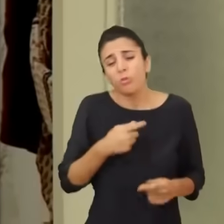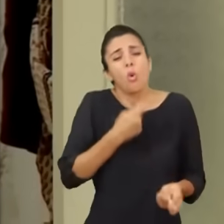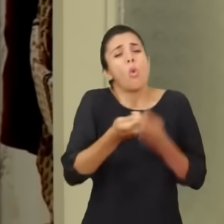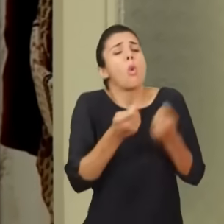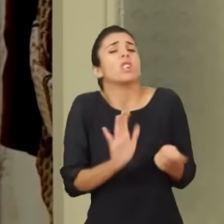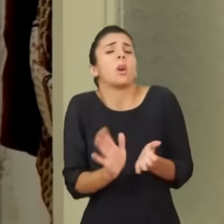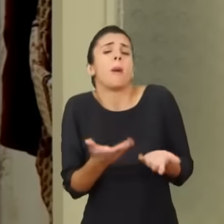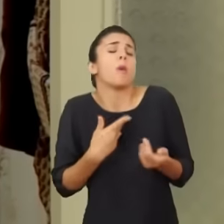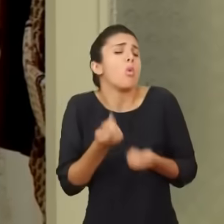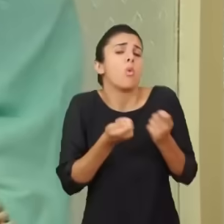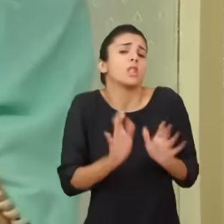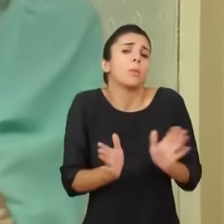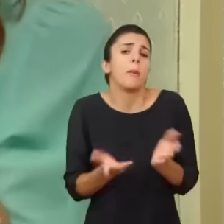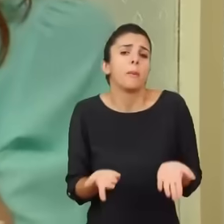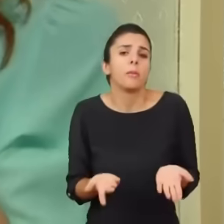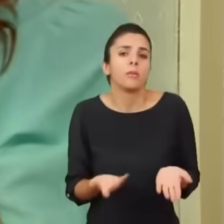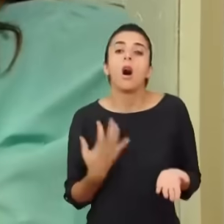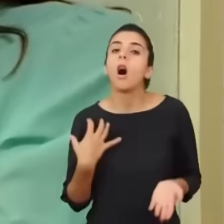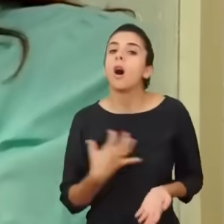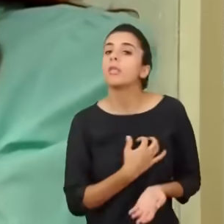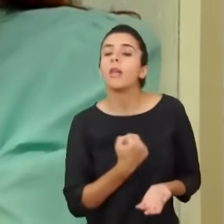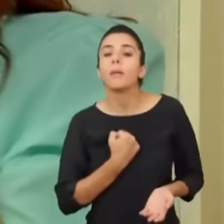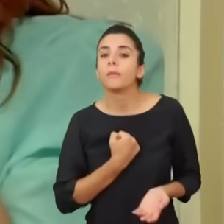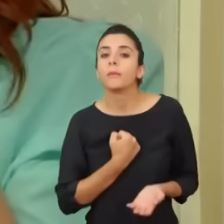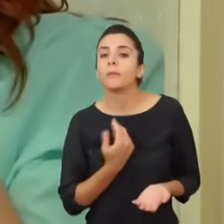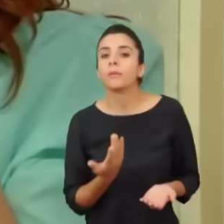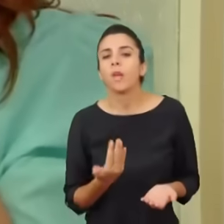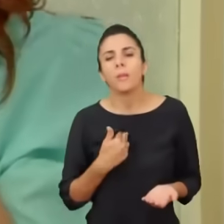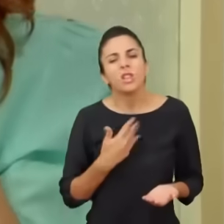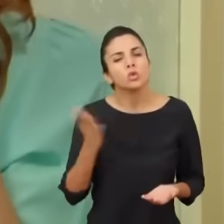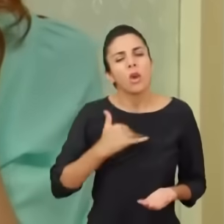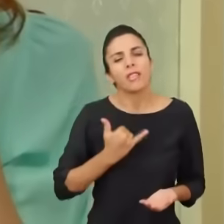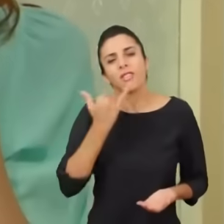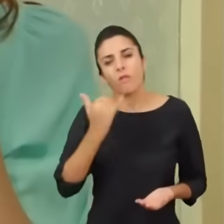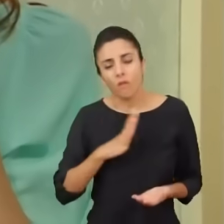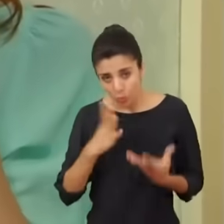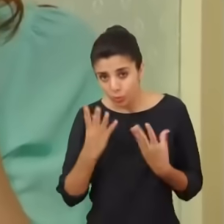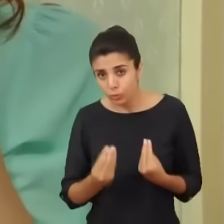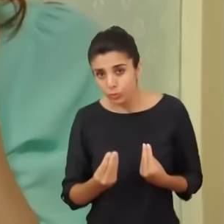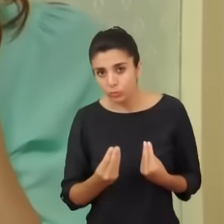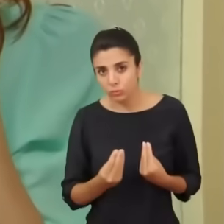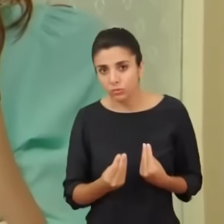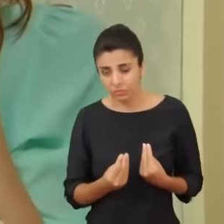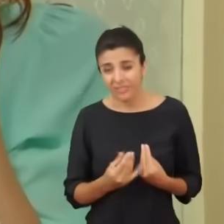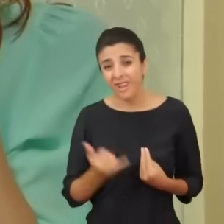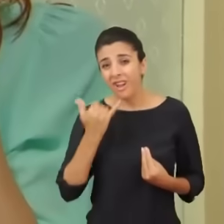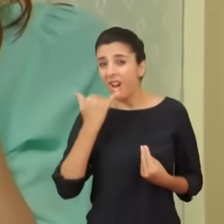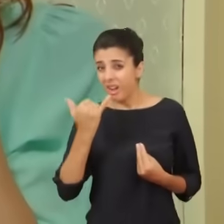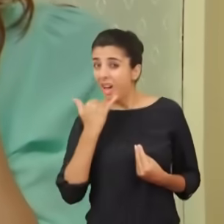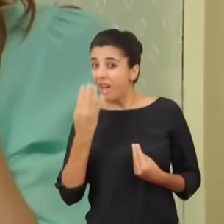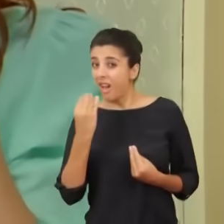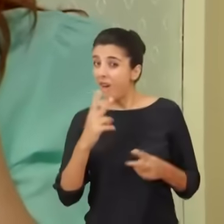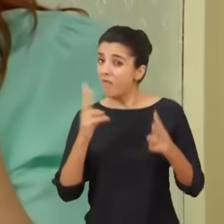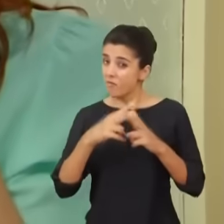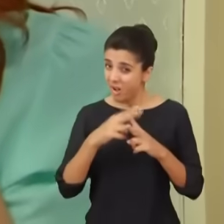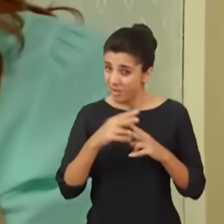şimdi. Uğraşamayacağım. Anneciğim, ben seni sonra arayayım mı? Hı. Ara tabii, ara. Ama faturayı